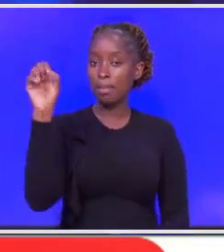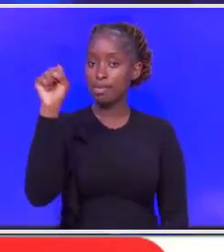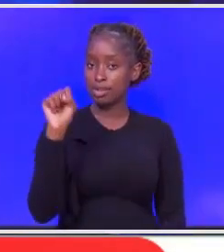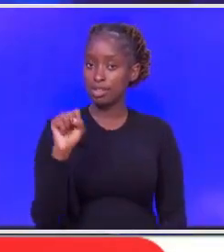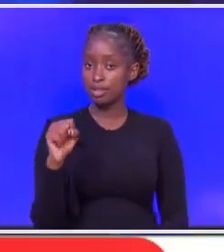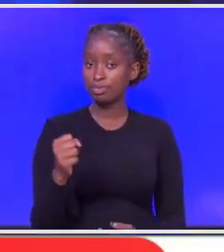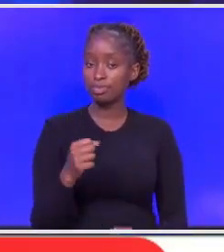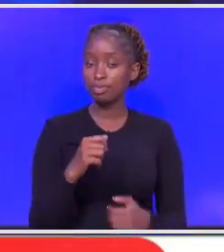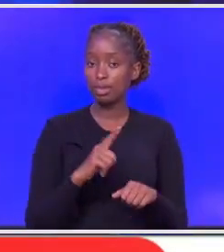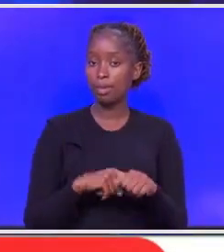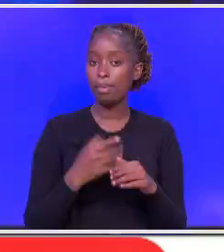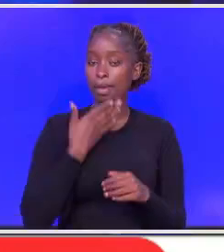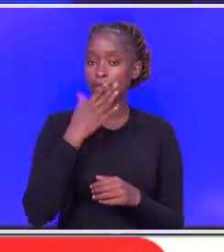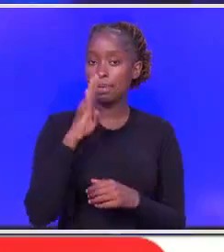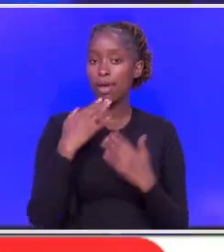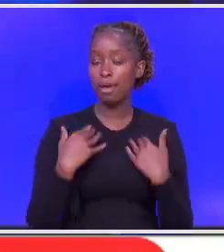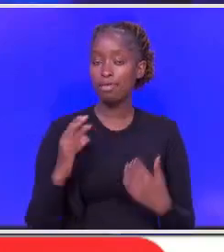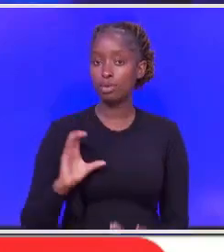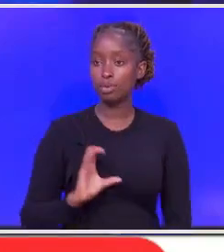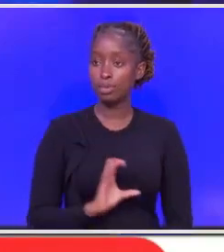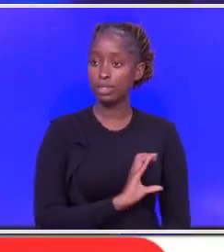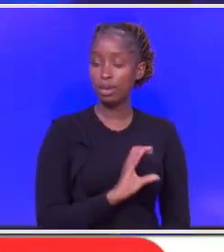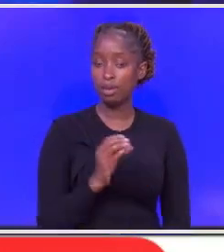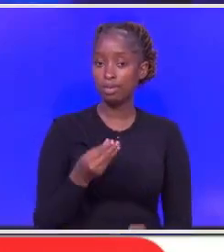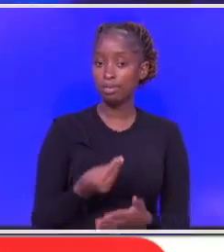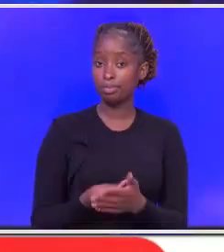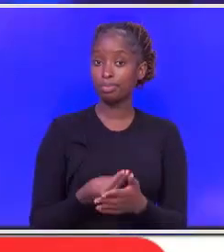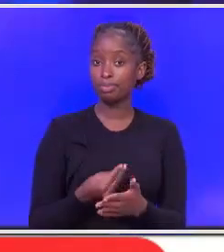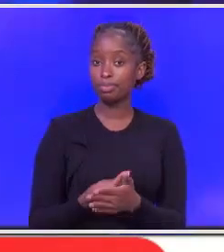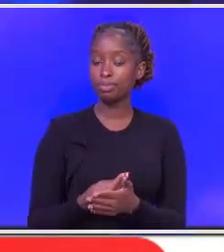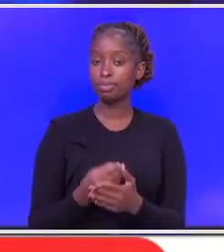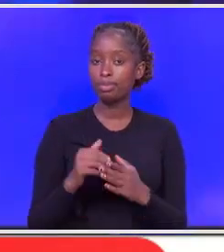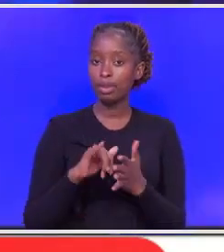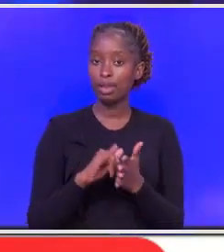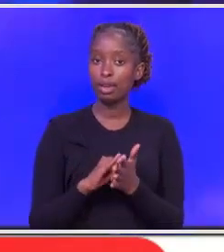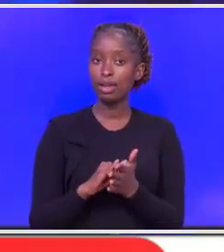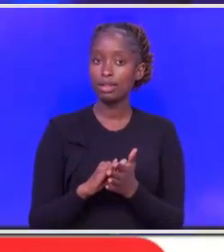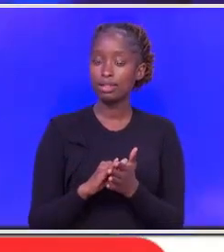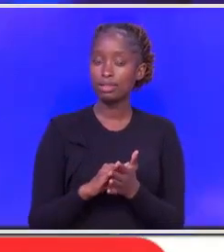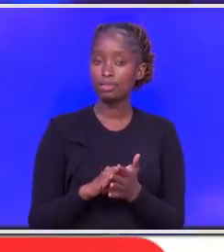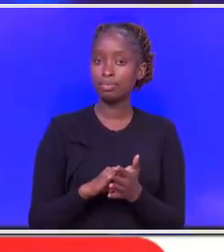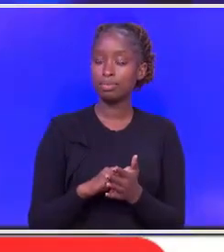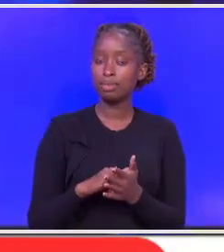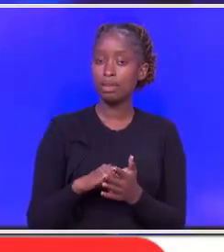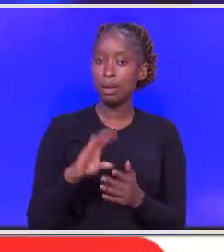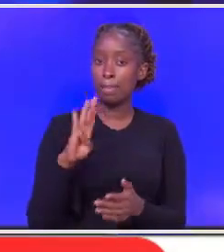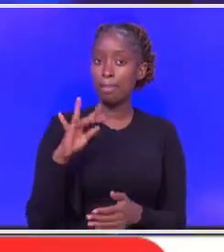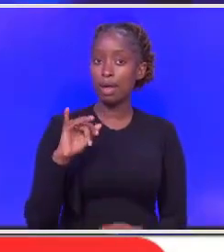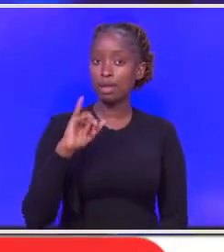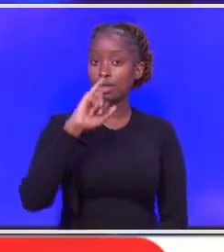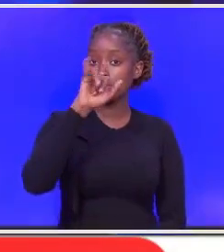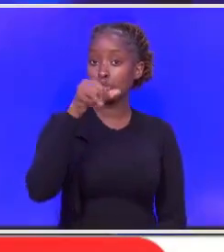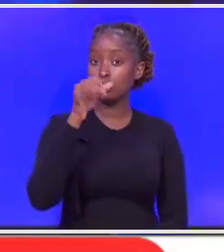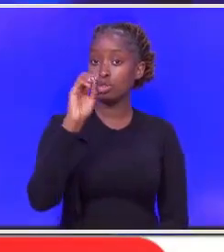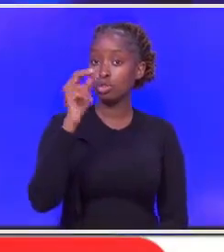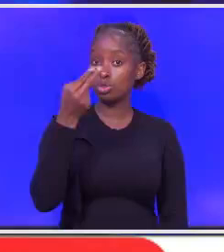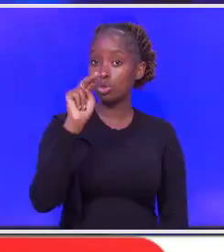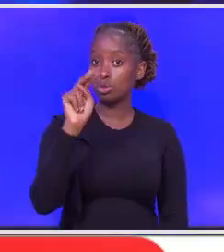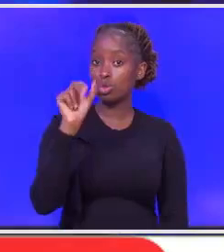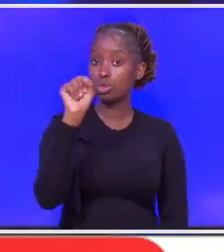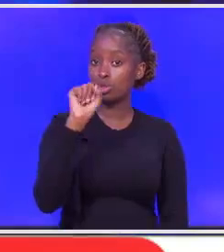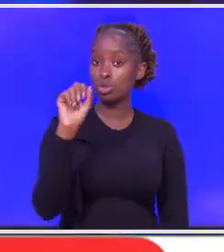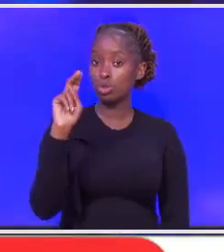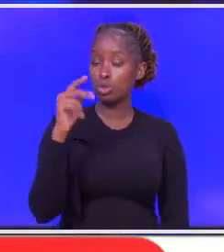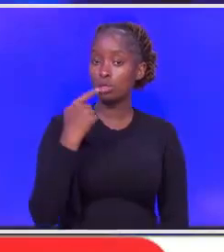na kamati ya fedha ya bunge hilo la seneti. Gavana wa Nairobi Johnson Sakaja pia aliweka bayana kuwa